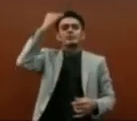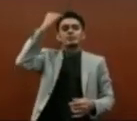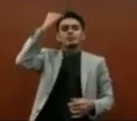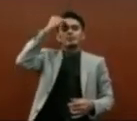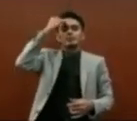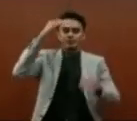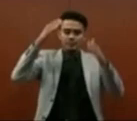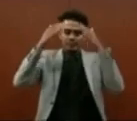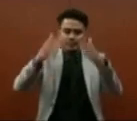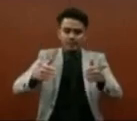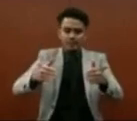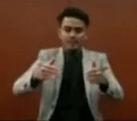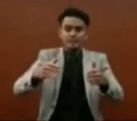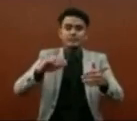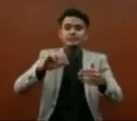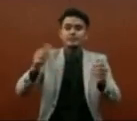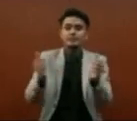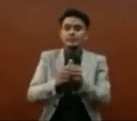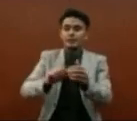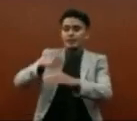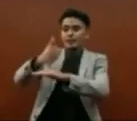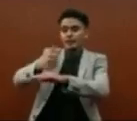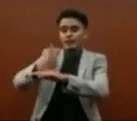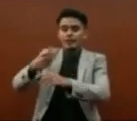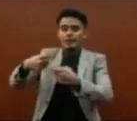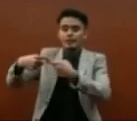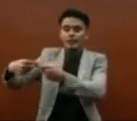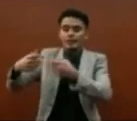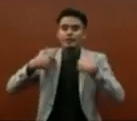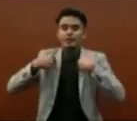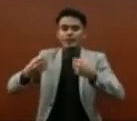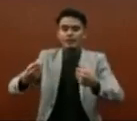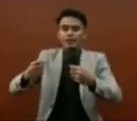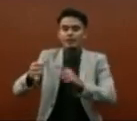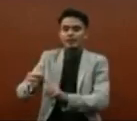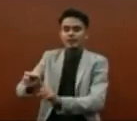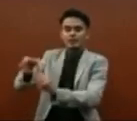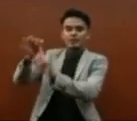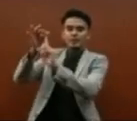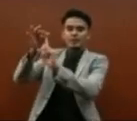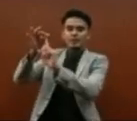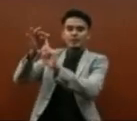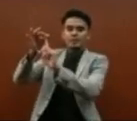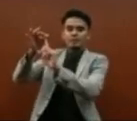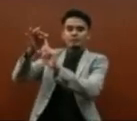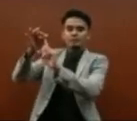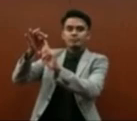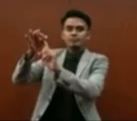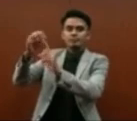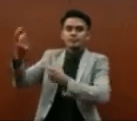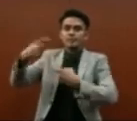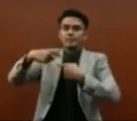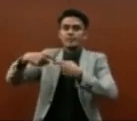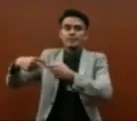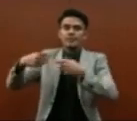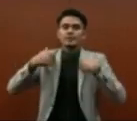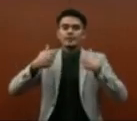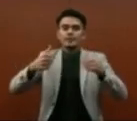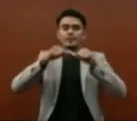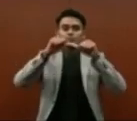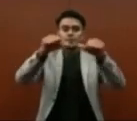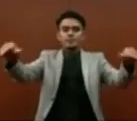prihatin dengan hal-hal terkait kesehatan khususnya dalam pekara berkaitan kesehatan